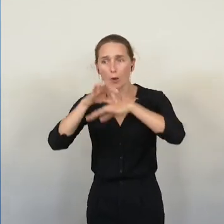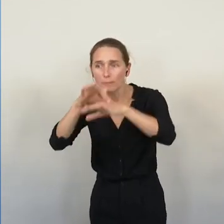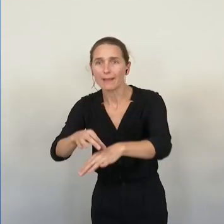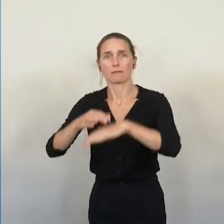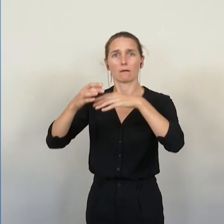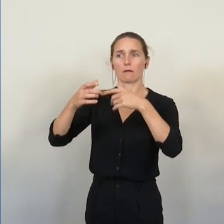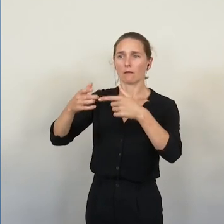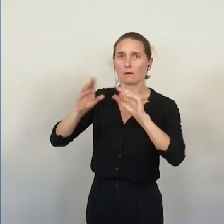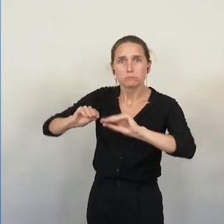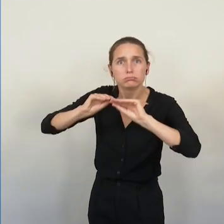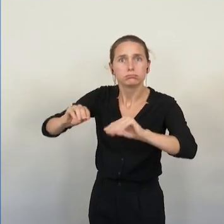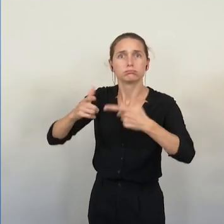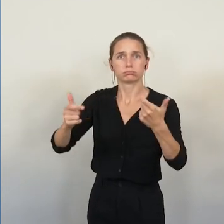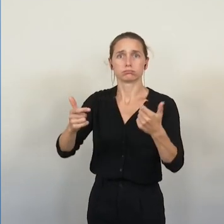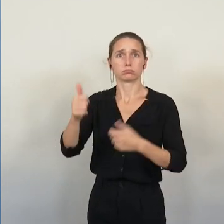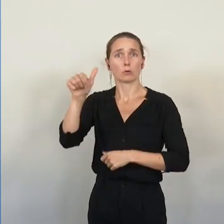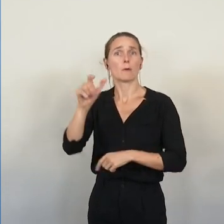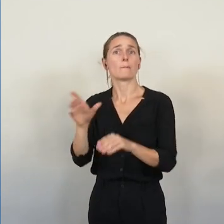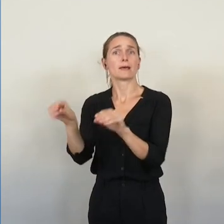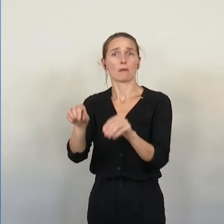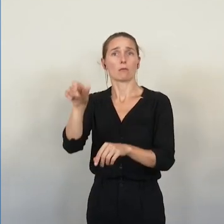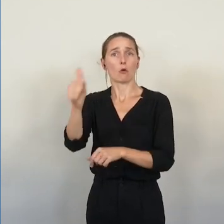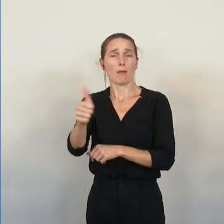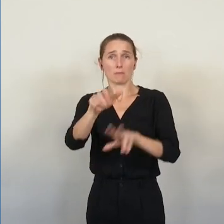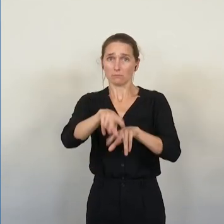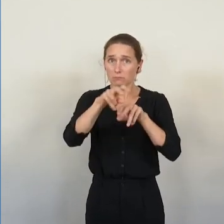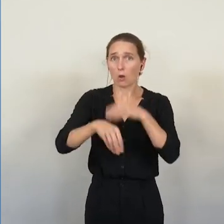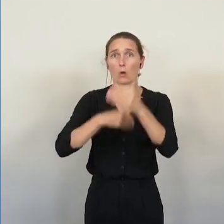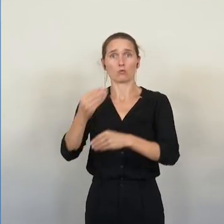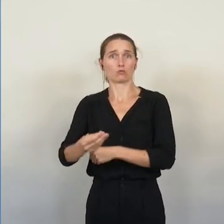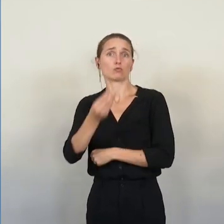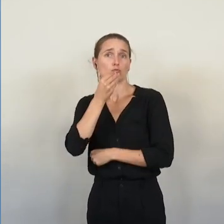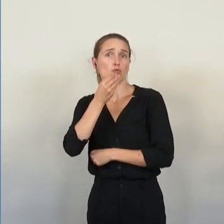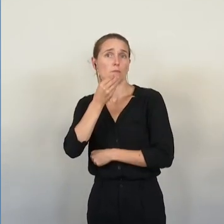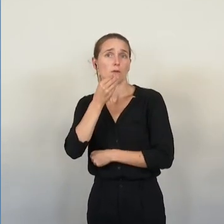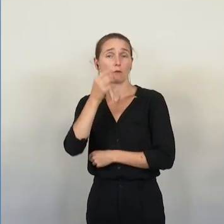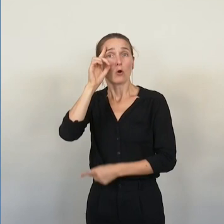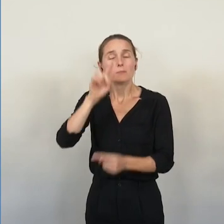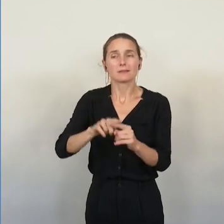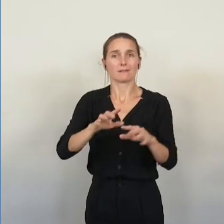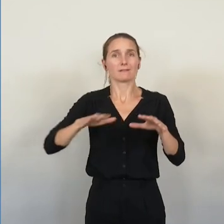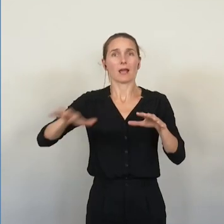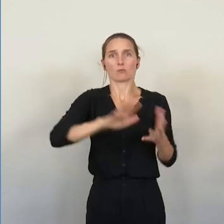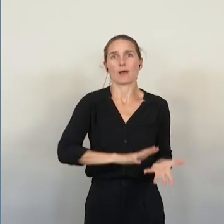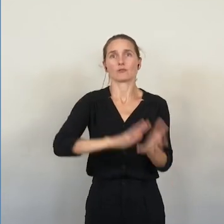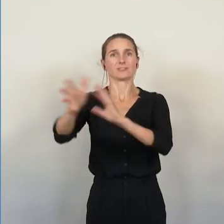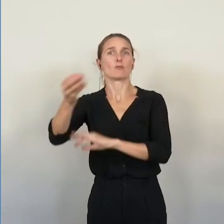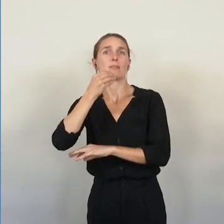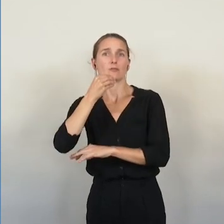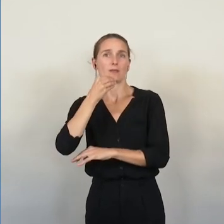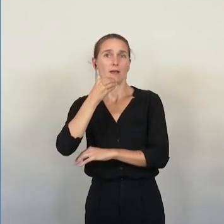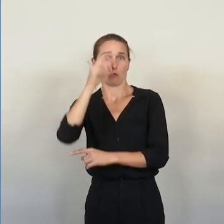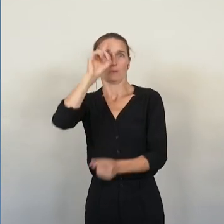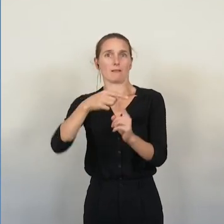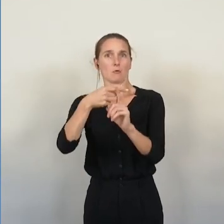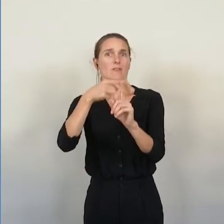qu' et elle soit consommateur ou producteur vers une transition alimentaire de notre territoire bénéfique à toutes et tous ce qui induit